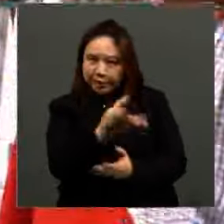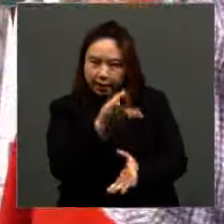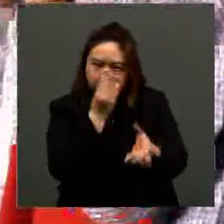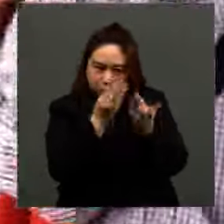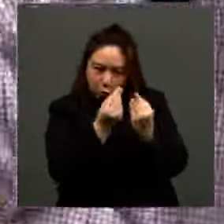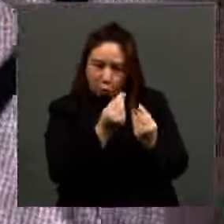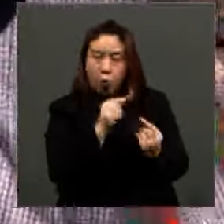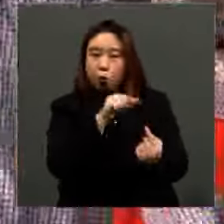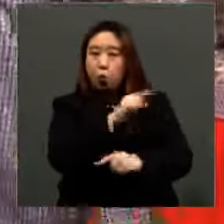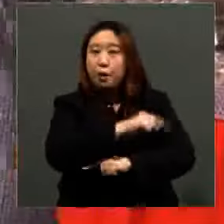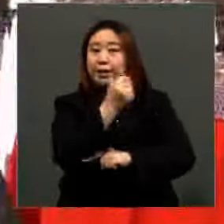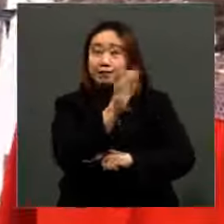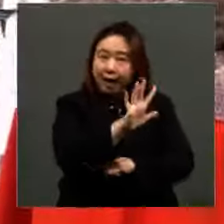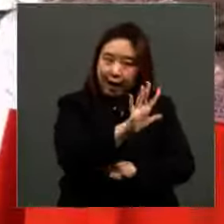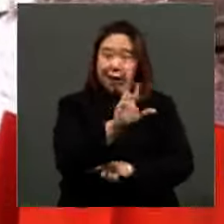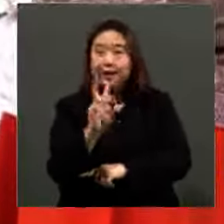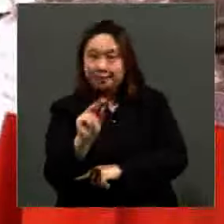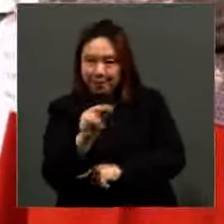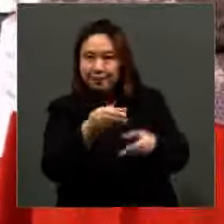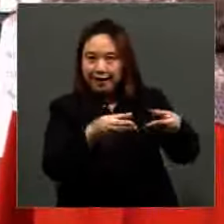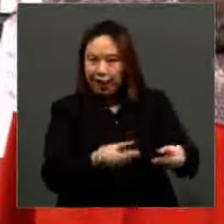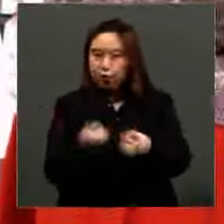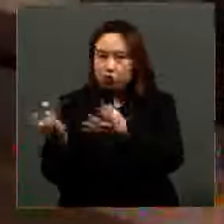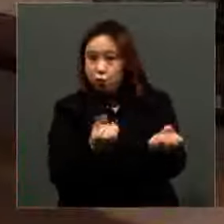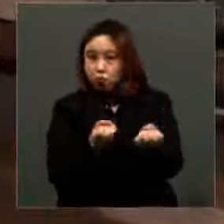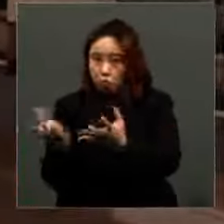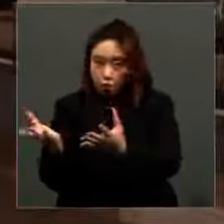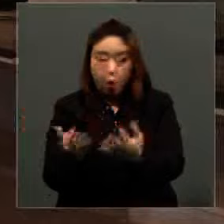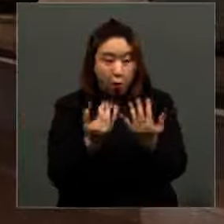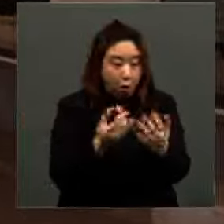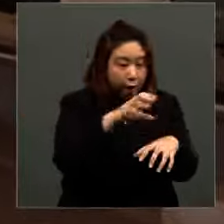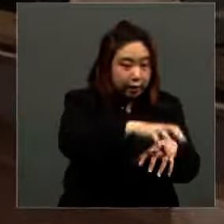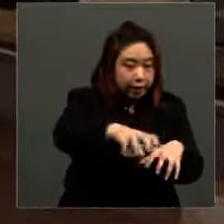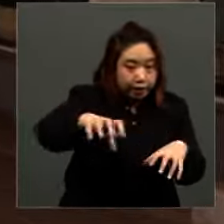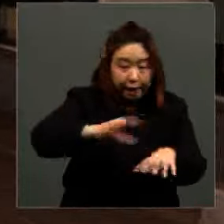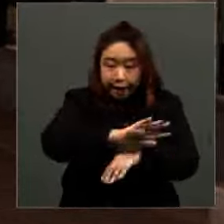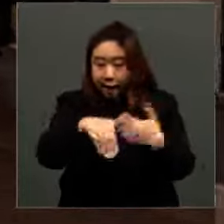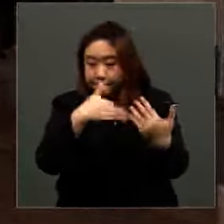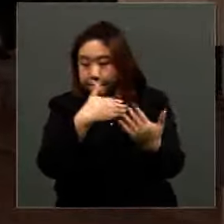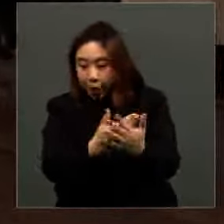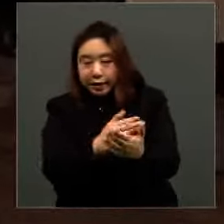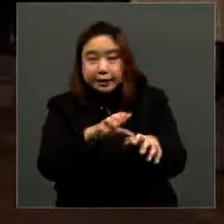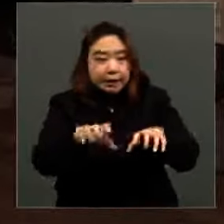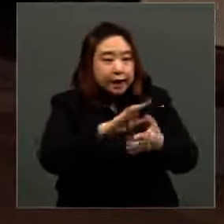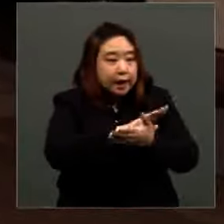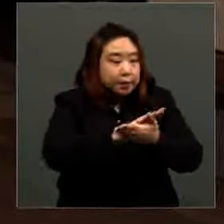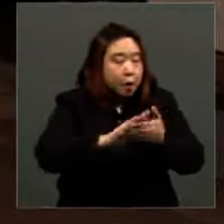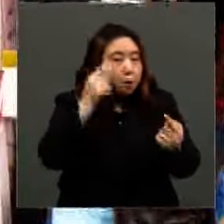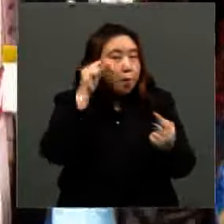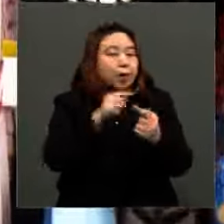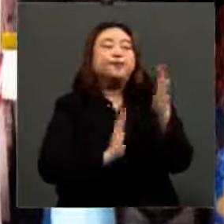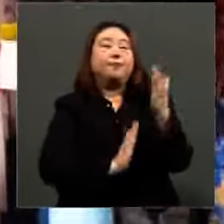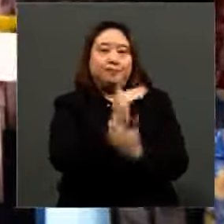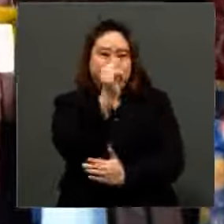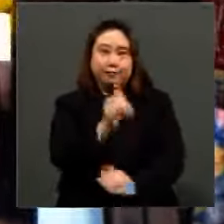หน้าทุกวันที่ 15แล้วก็ 3เดือนจนกว่าการดำเนินการของทุกส่วนราชการและทุกหน่วยงานที่เกี่ยวข้องจะเป็นไปตามเป้าหมาย